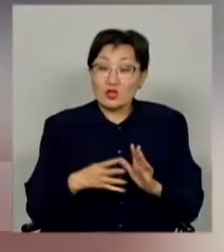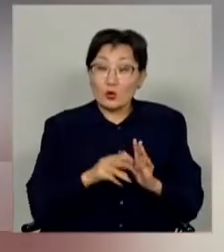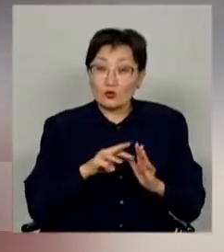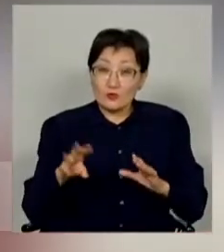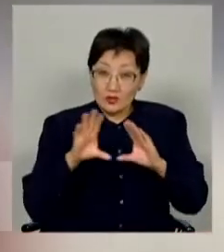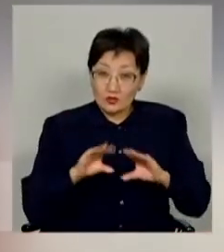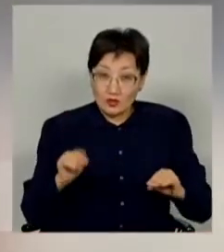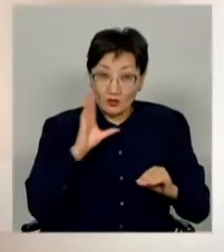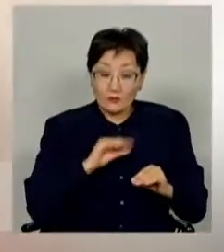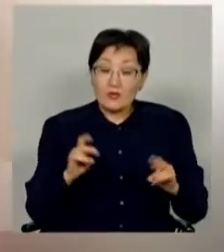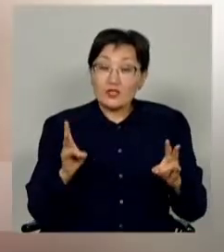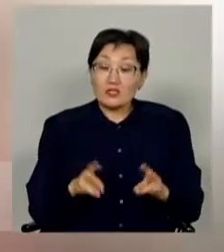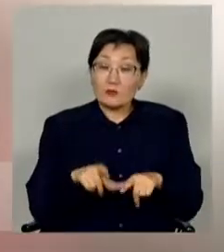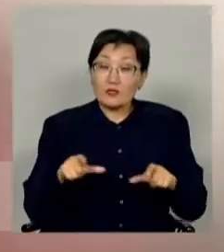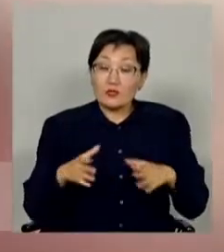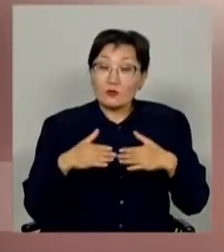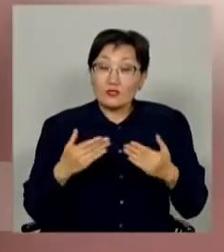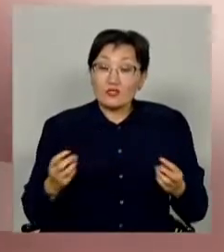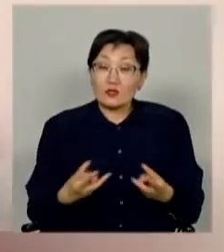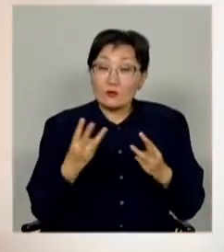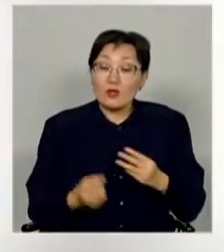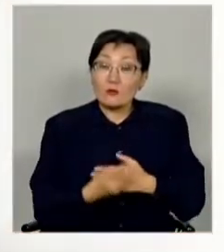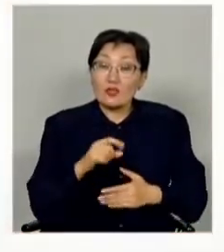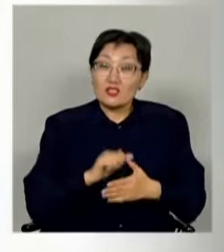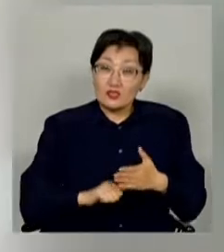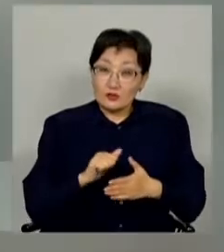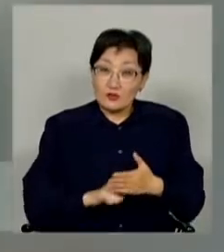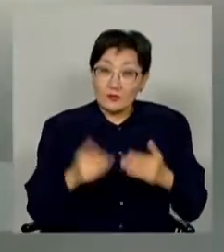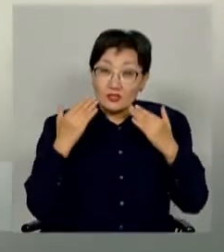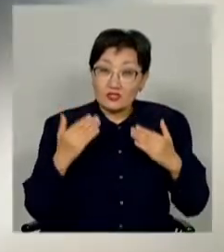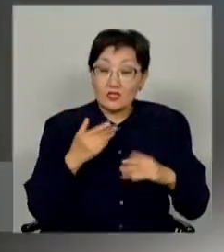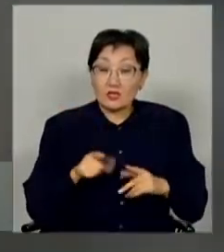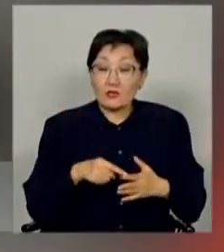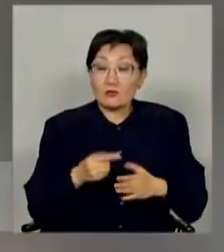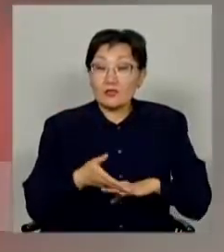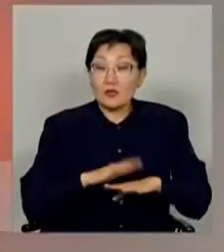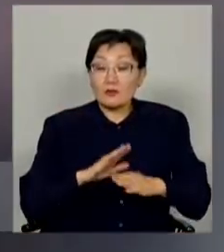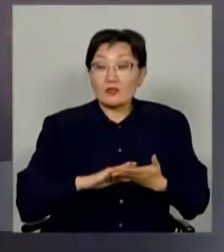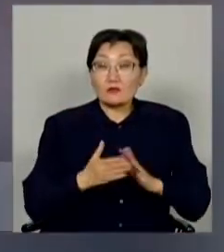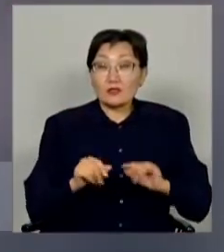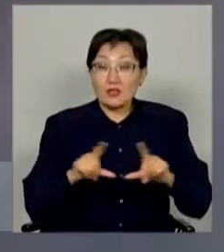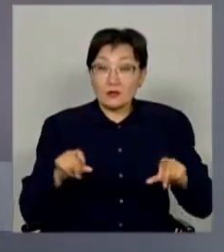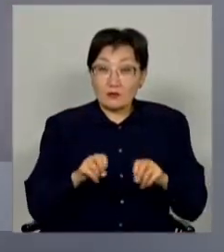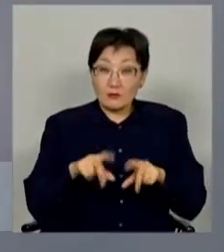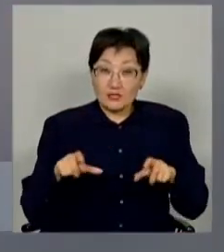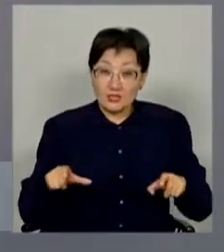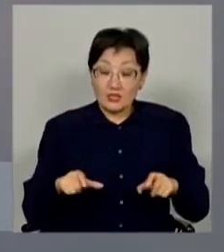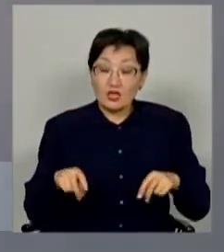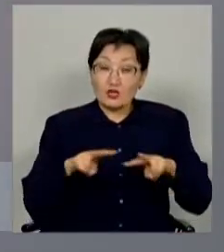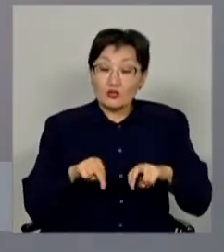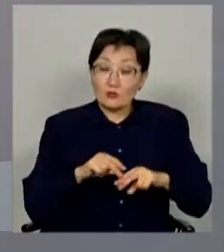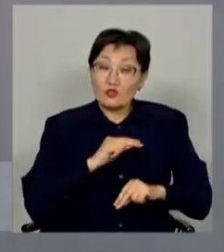сөндірген. Зардап шеккендер жоқ. Өрттің неден шыққаны әлі белгісіз. Қалалық төтенше жағдайлар департаментінің мамандары